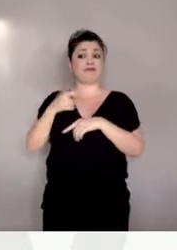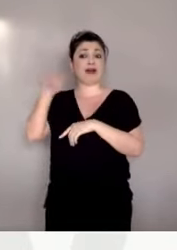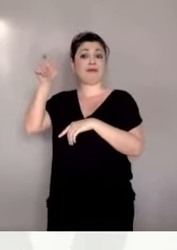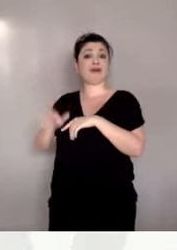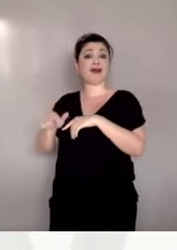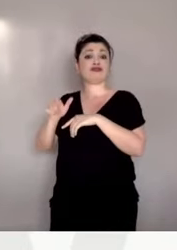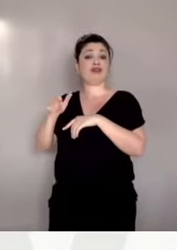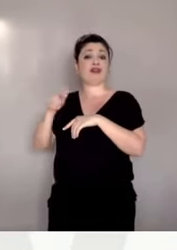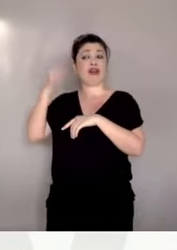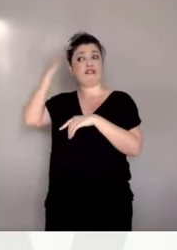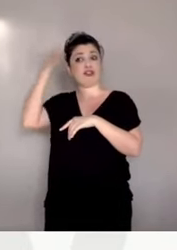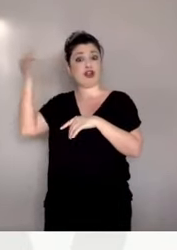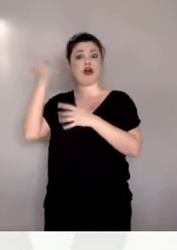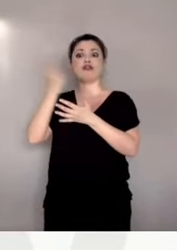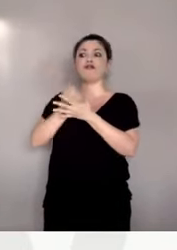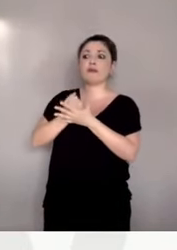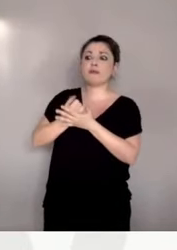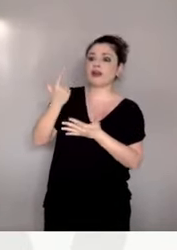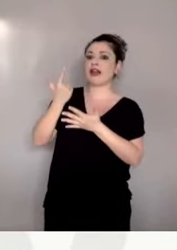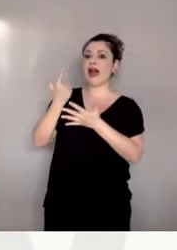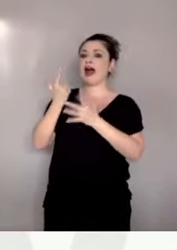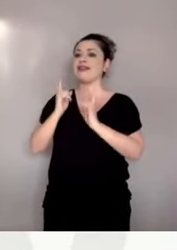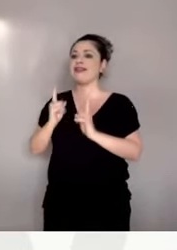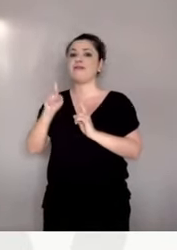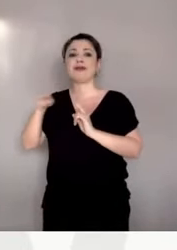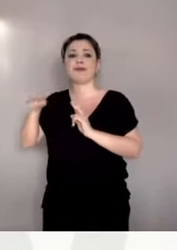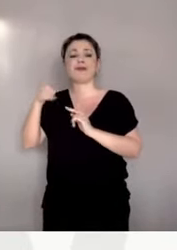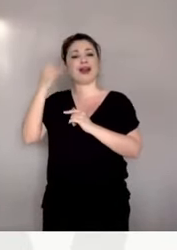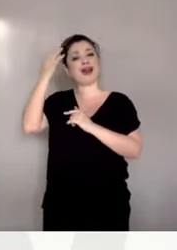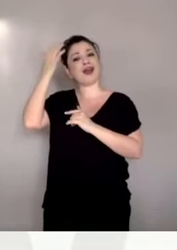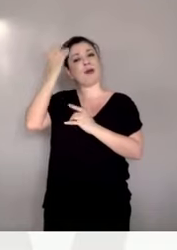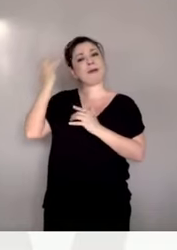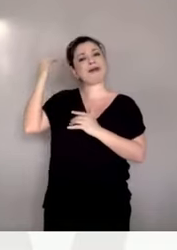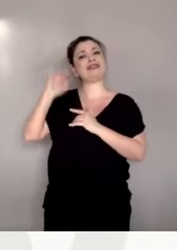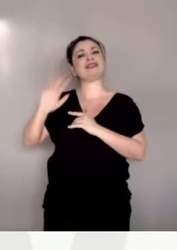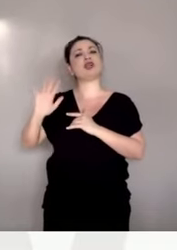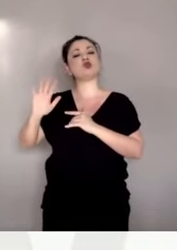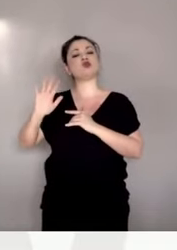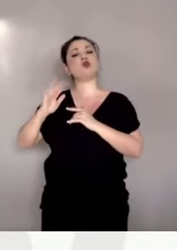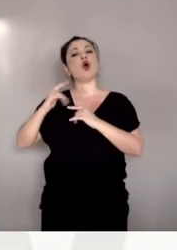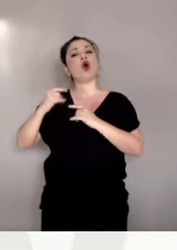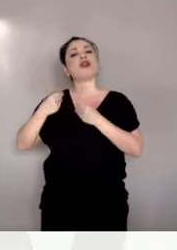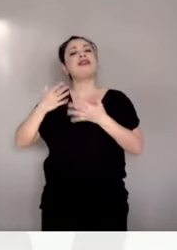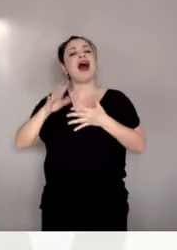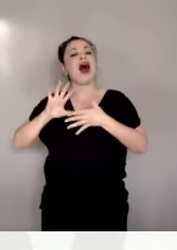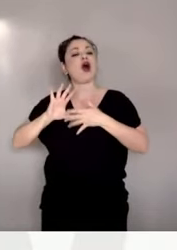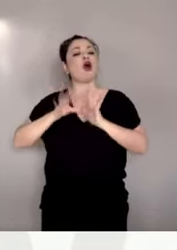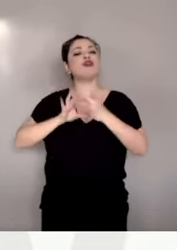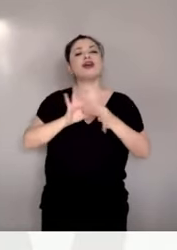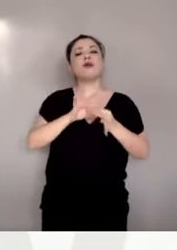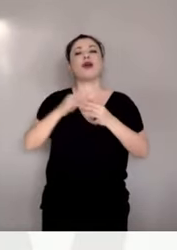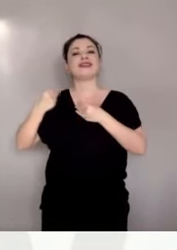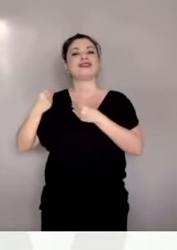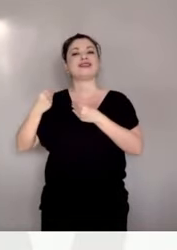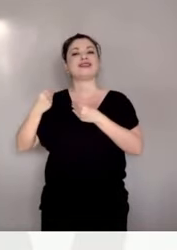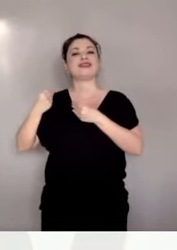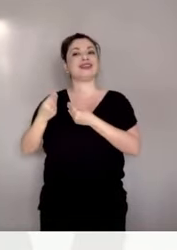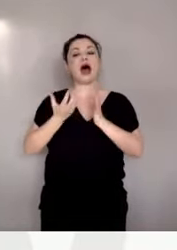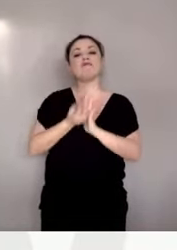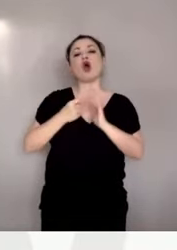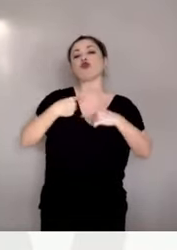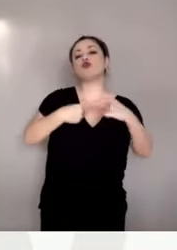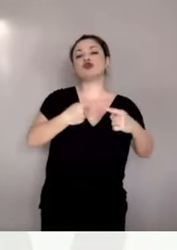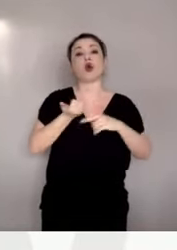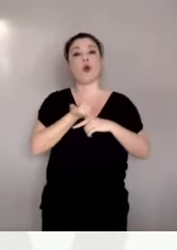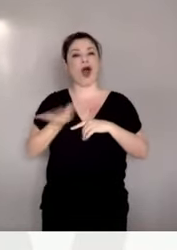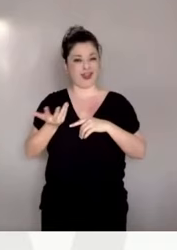anche con la fecondità del suo pensiero, quanto è fecondo, quanto è produttivo. E appunto